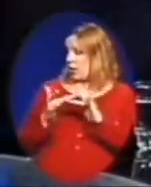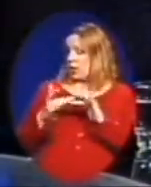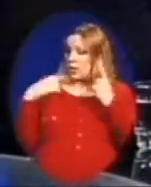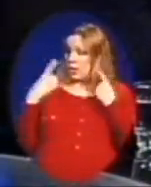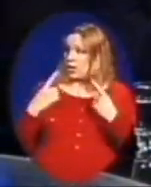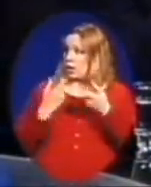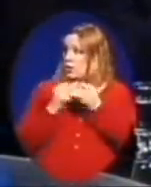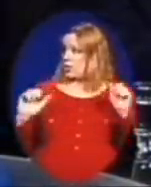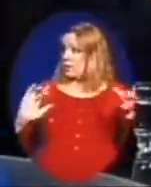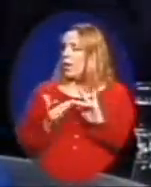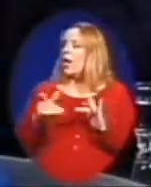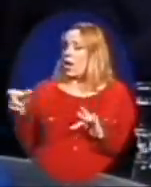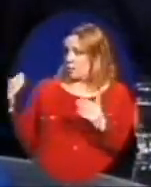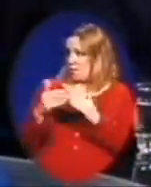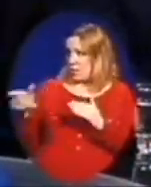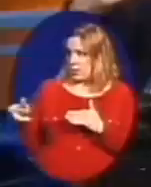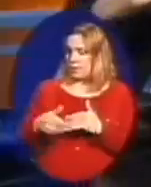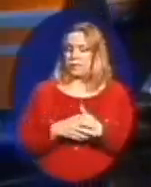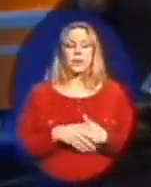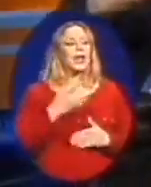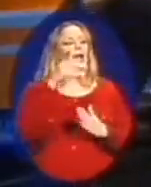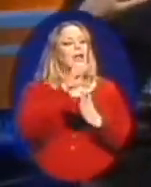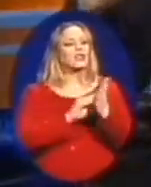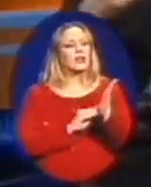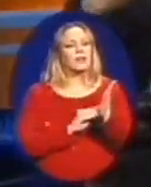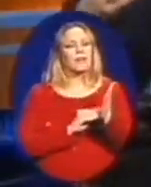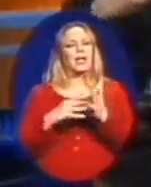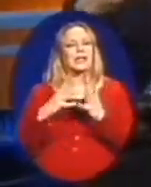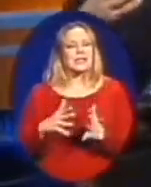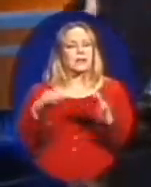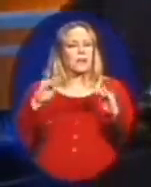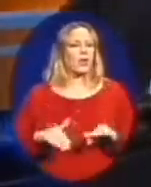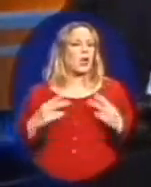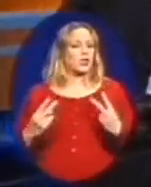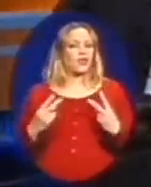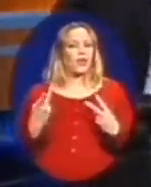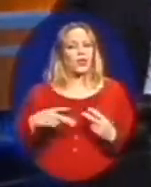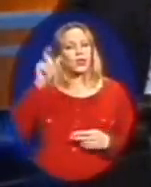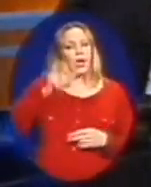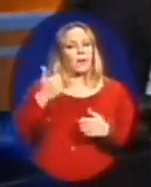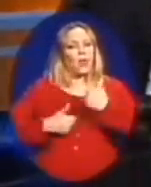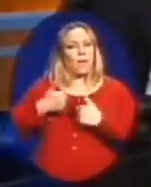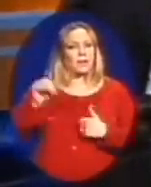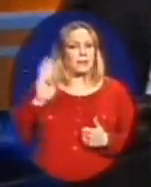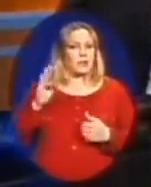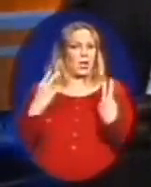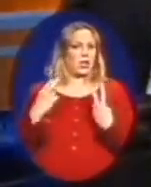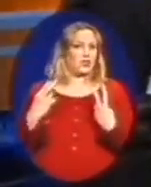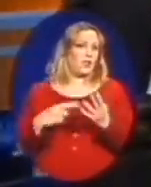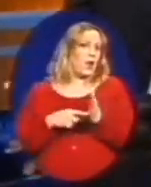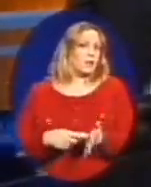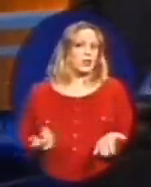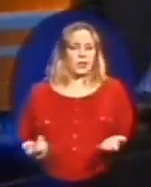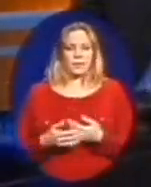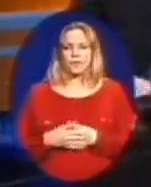ל-DNA השבטי של ברית המקופחים? לא, אבל אם זה שבטי, אז רשימה ניצית, רשימה ניצית פחות משחקת תפקיד, אלא יותר האיש המועמד בנימין נתניהו,